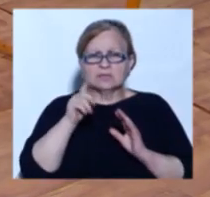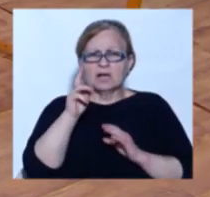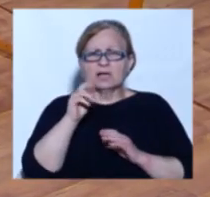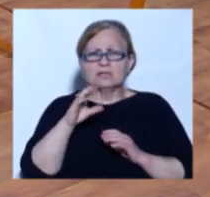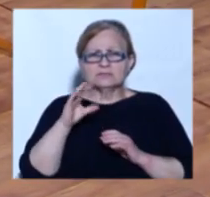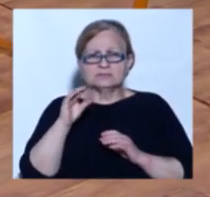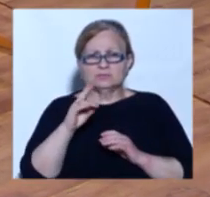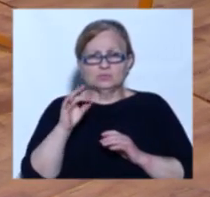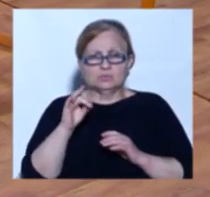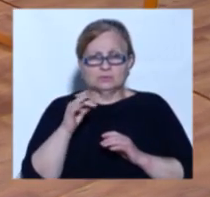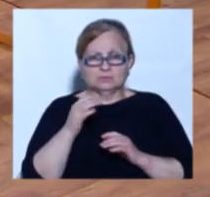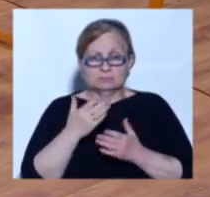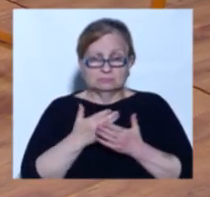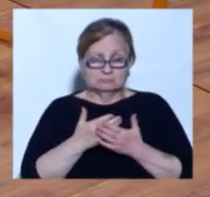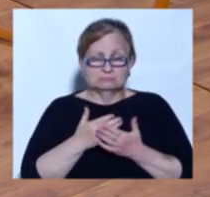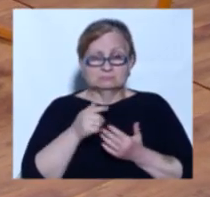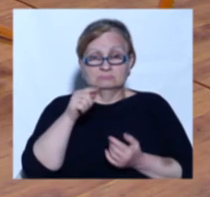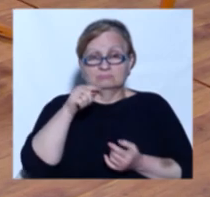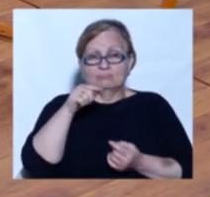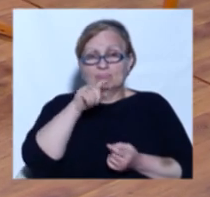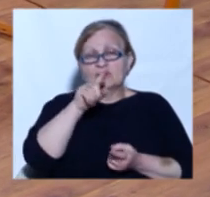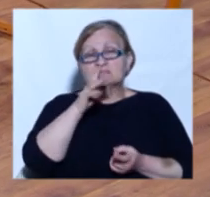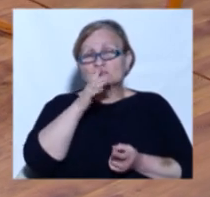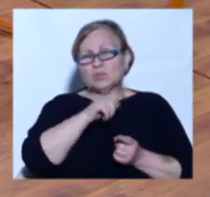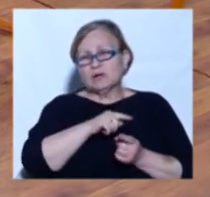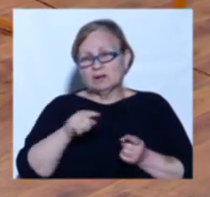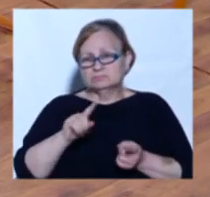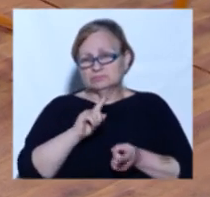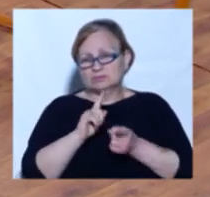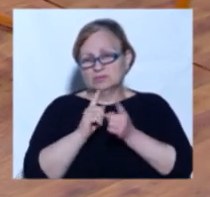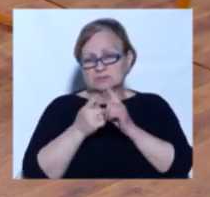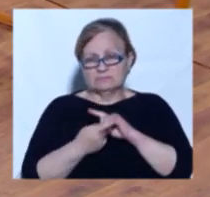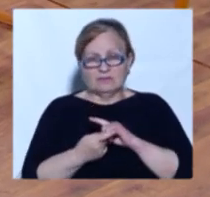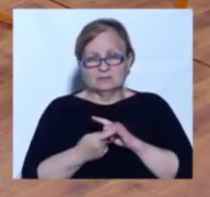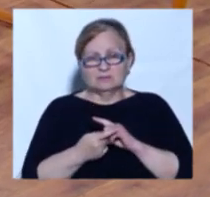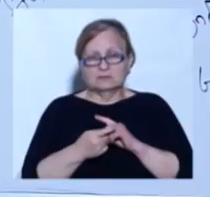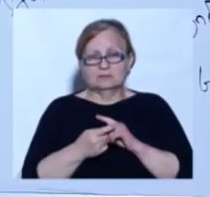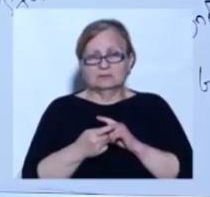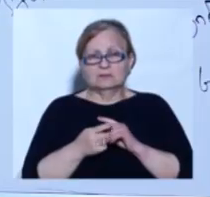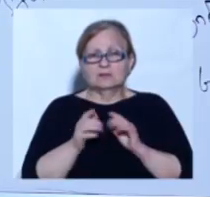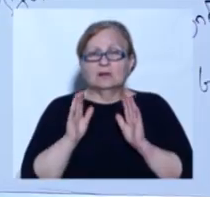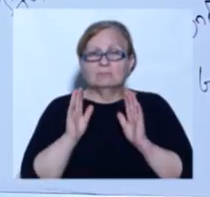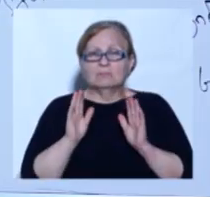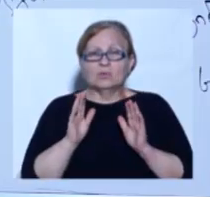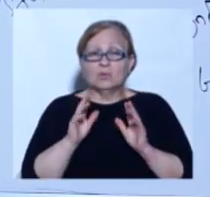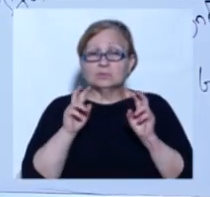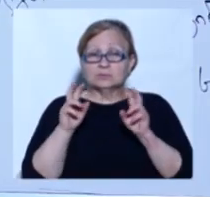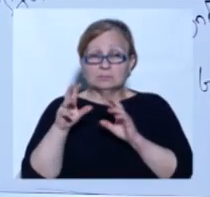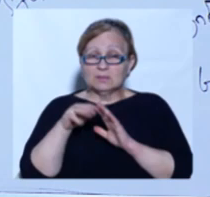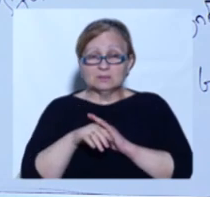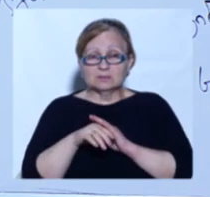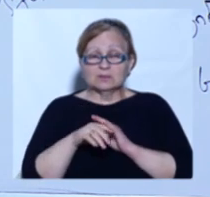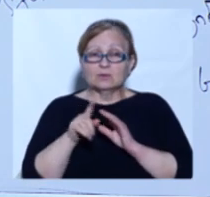დროთა განმავლობაში ის შეიცვალა და შეიცვალა არამხოლოდ თემატიკა, უფრო